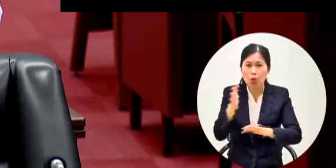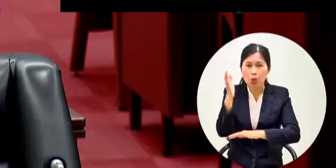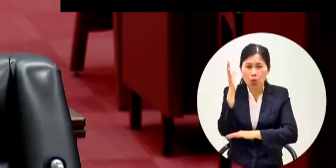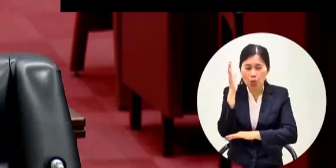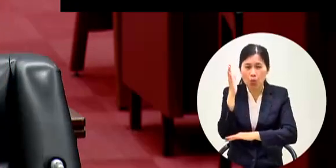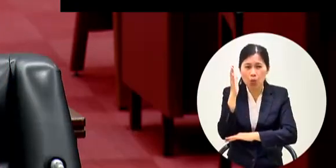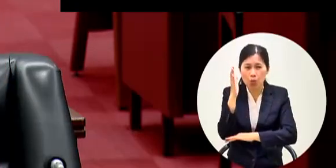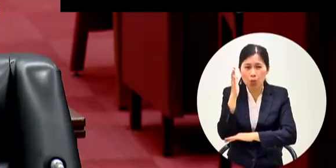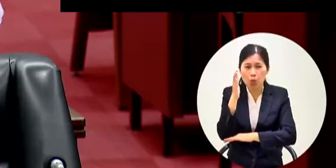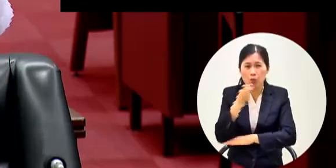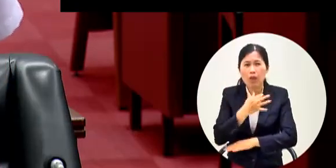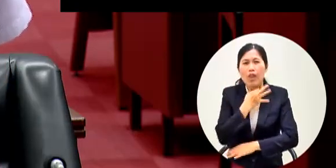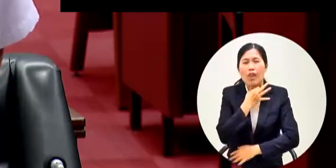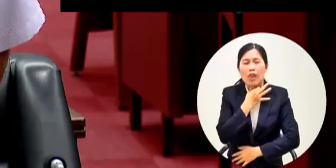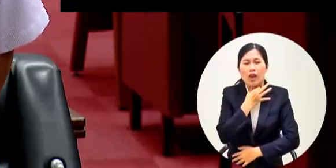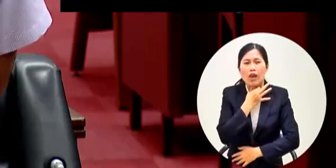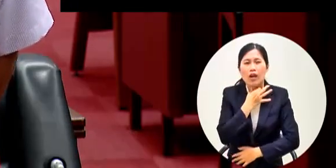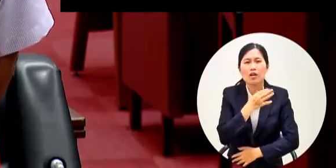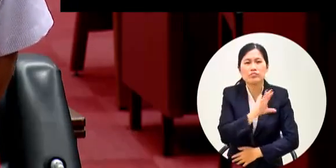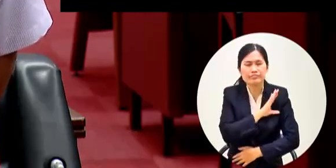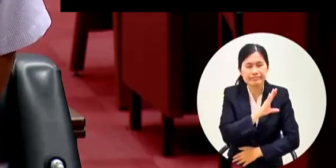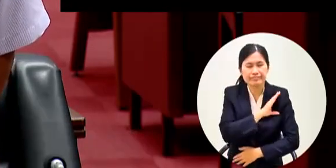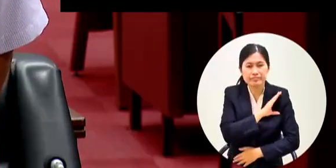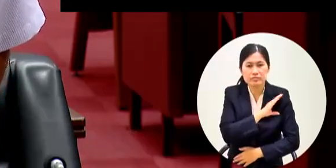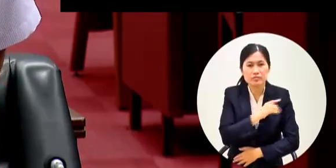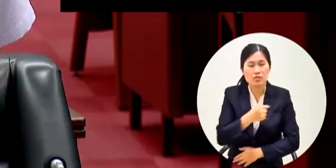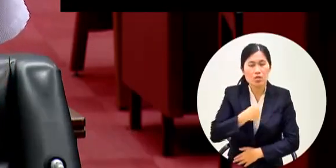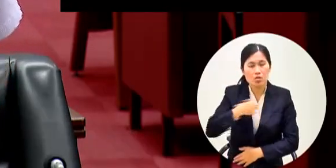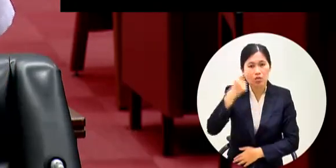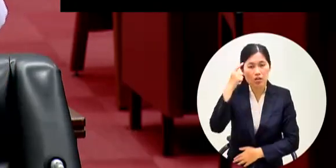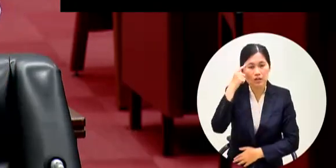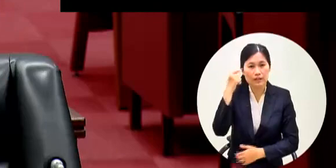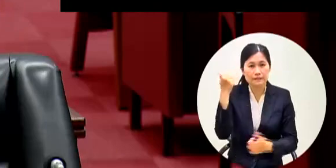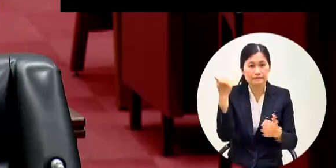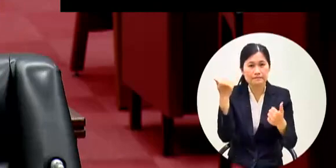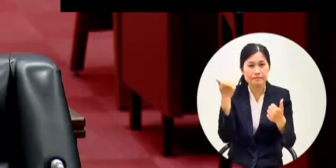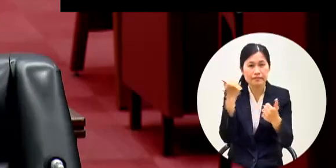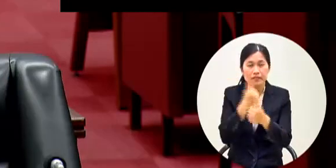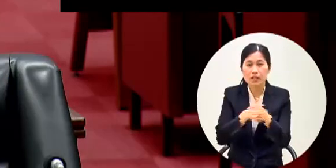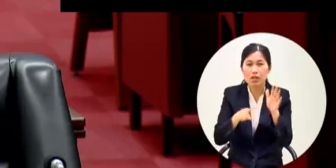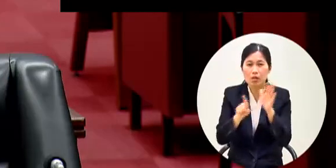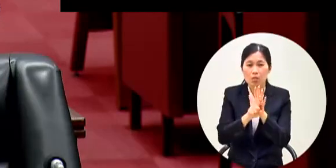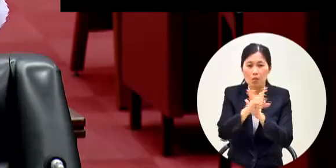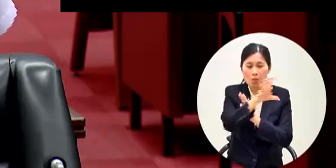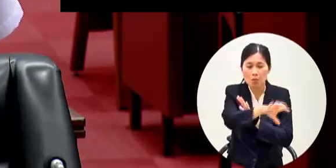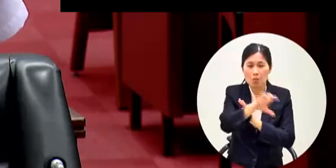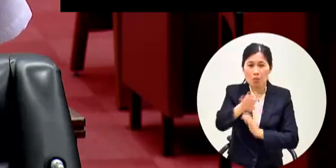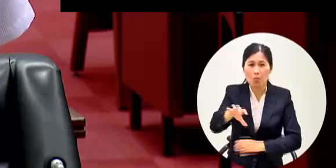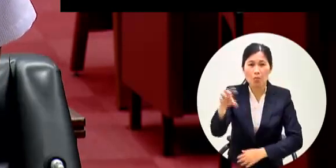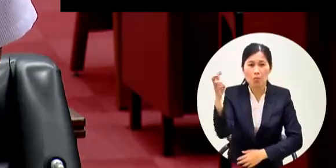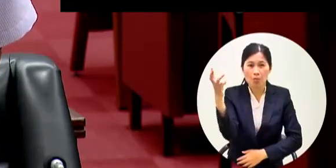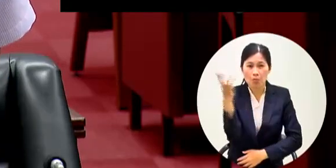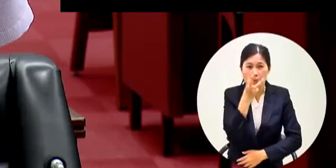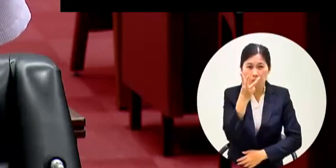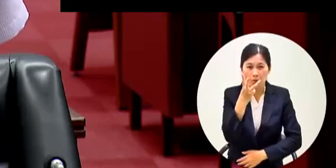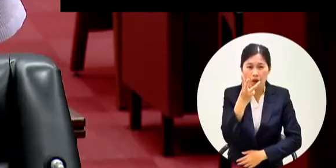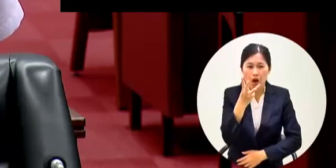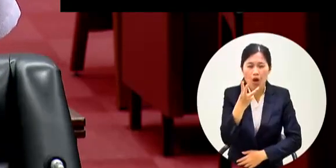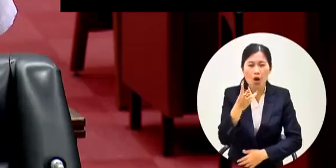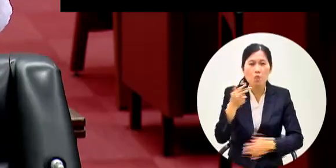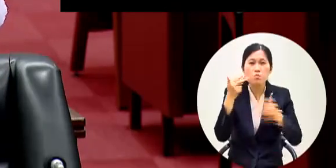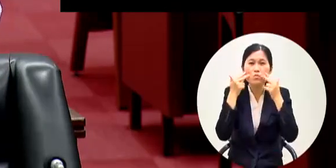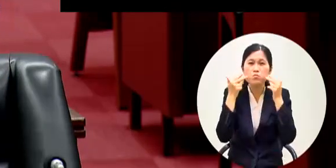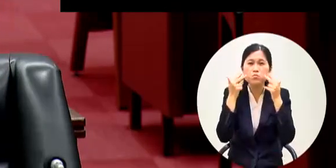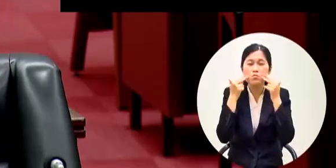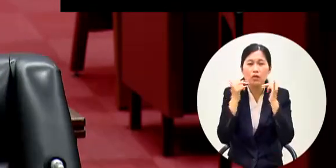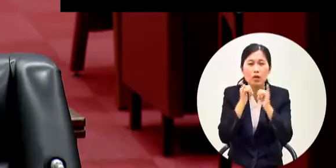我们也考虑财政的困境。我想代表我们三个区的原